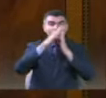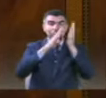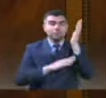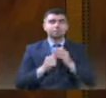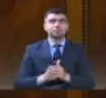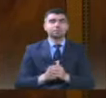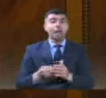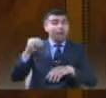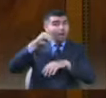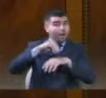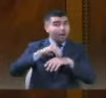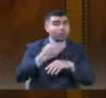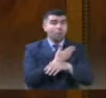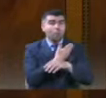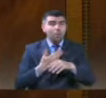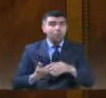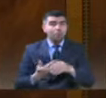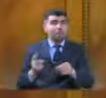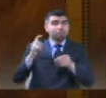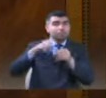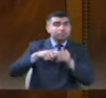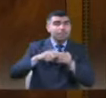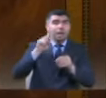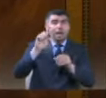الحكومة لقاءات مع المركزيات أيام